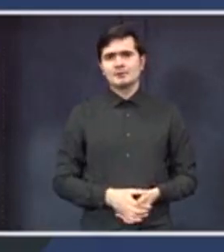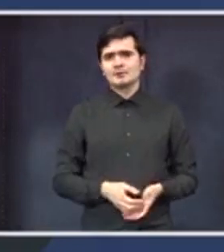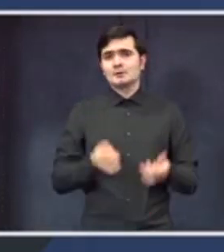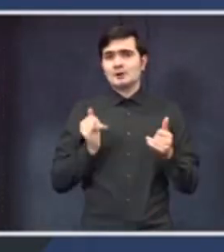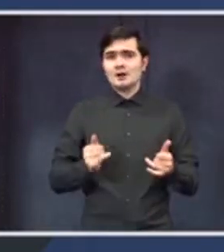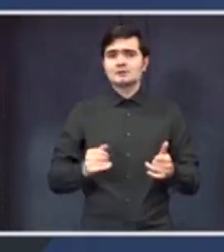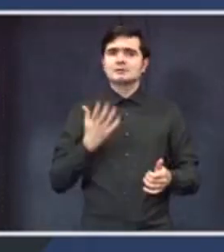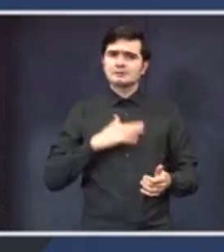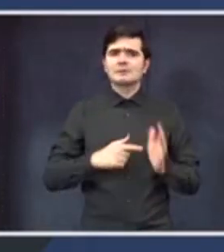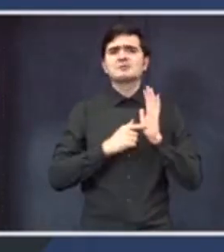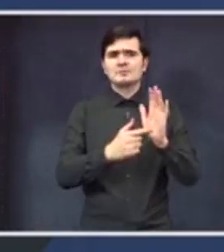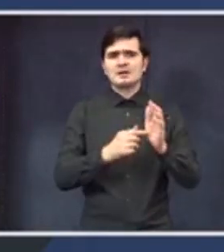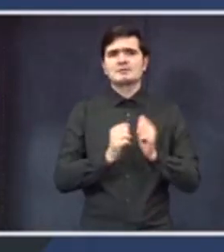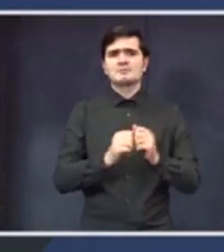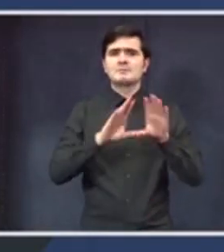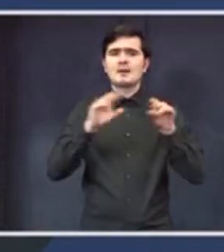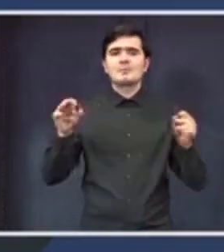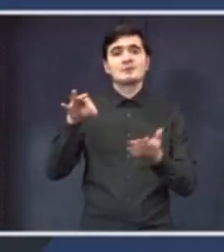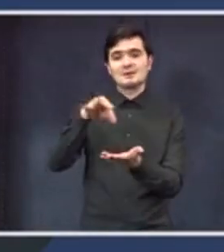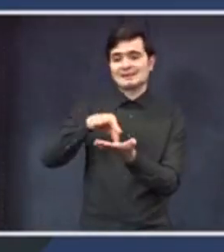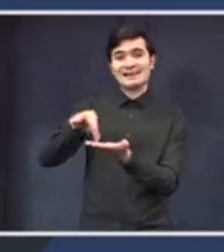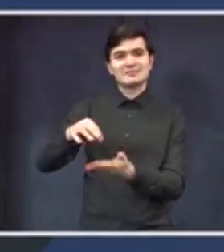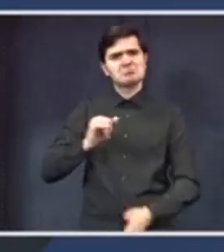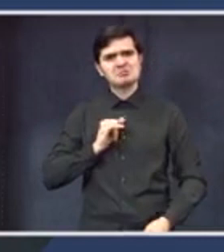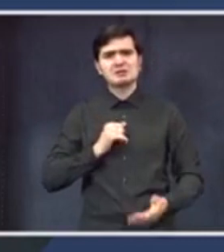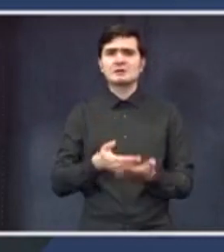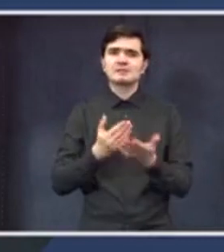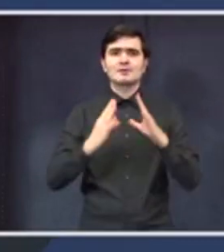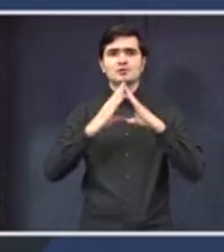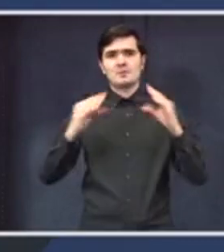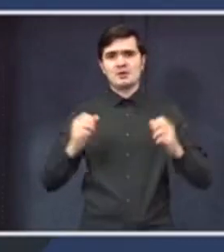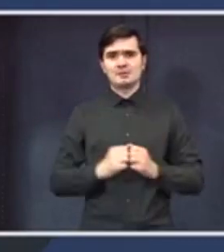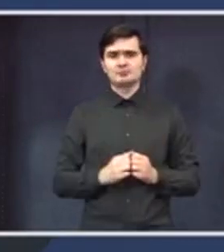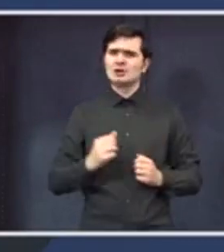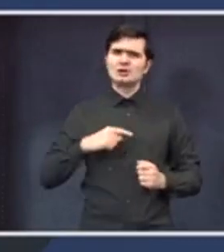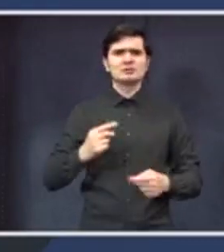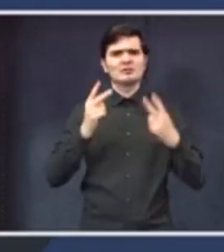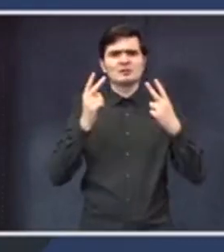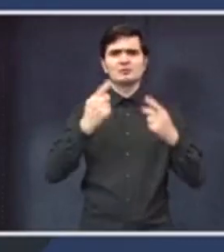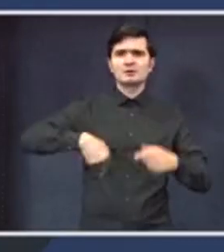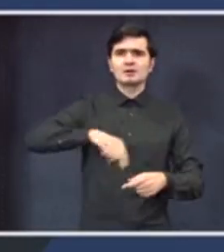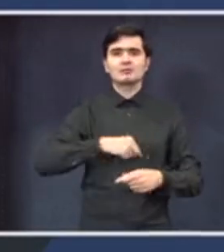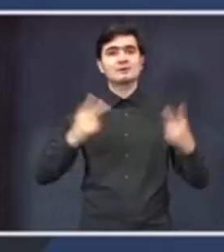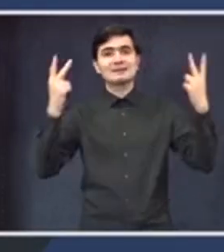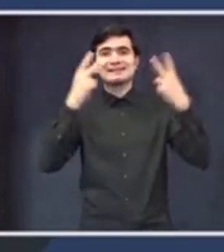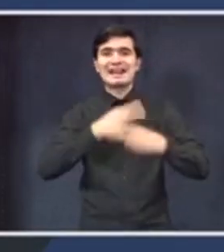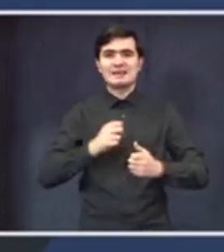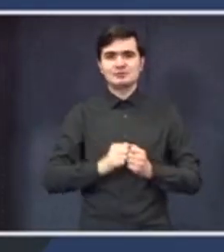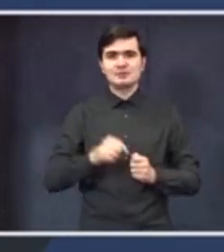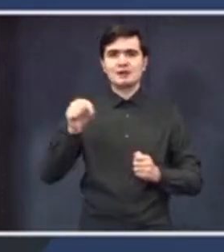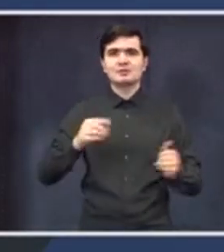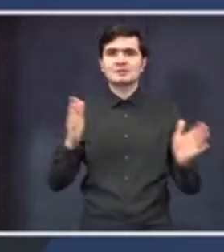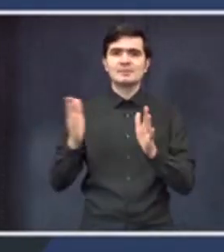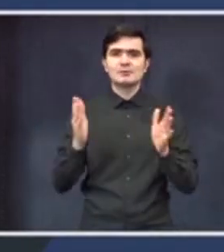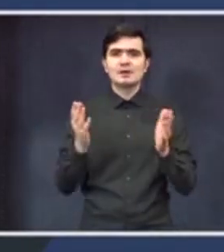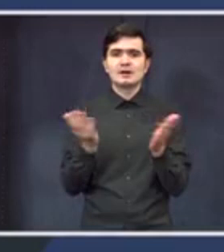Astăzi vreau să vă prezint mai multe date de interes pentru români. Este foarte important să înțelegem această perioadă